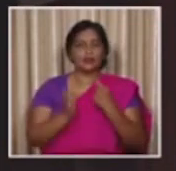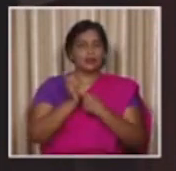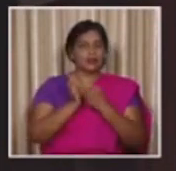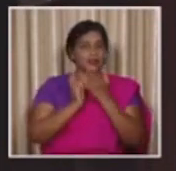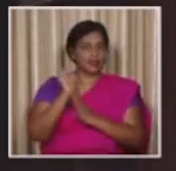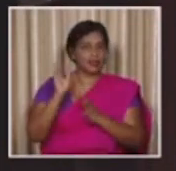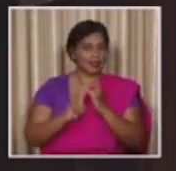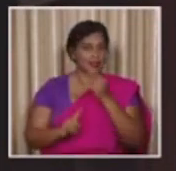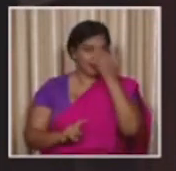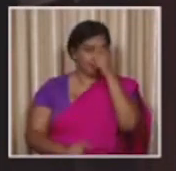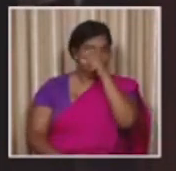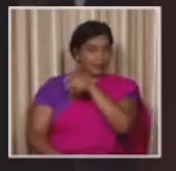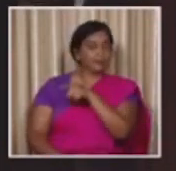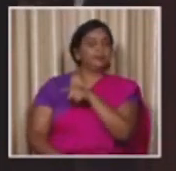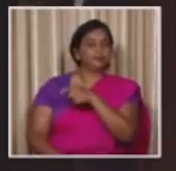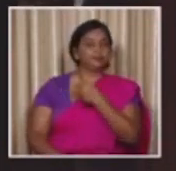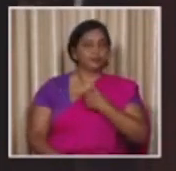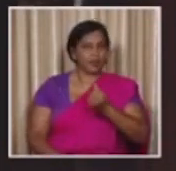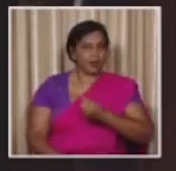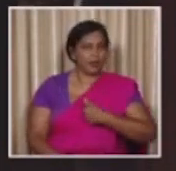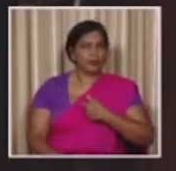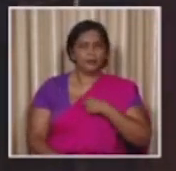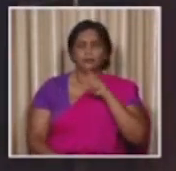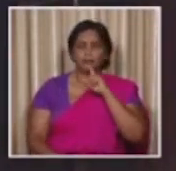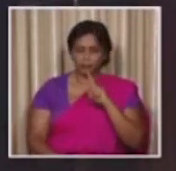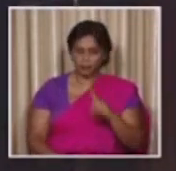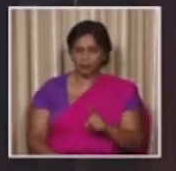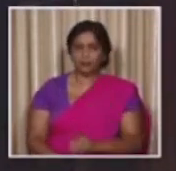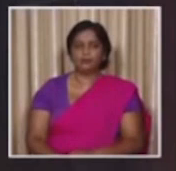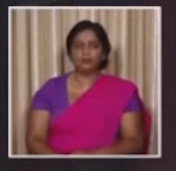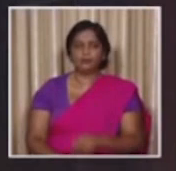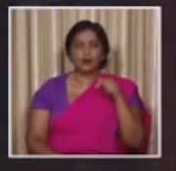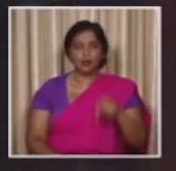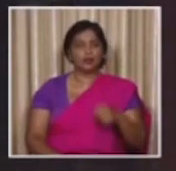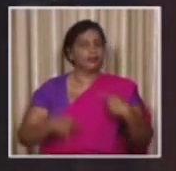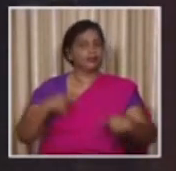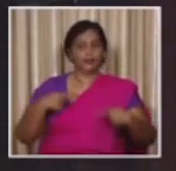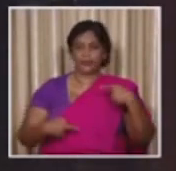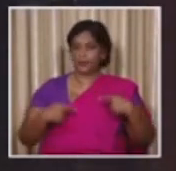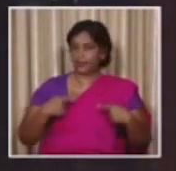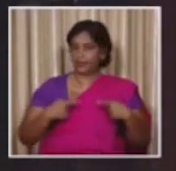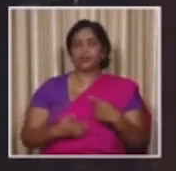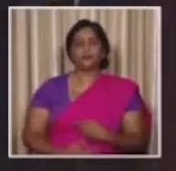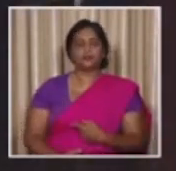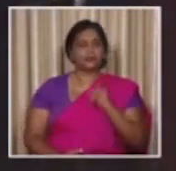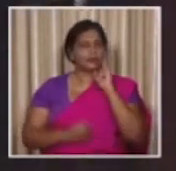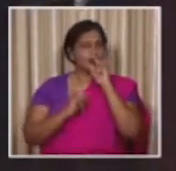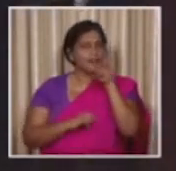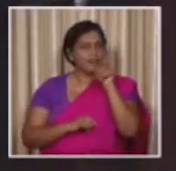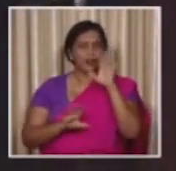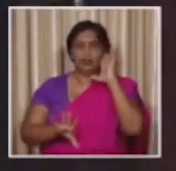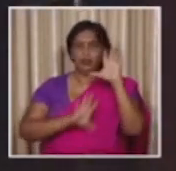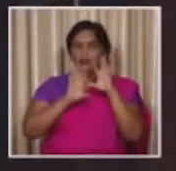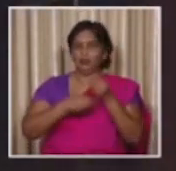රාසමණික්කම් මන්ත්‍රීතුමා විසින් මගේ නම සඳහන් කළා මේ අද විවාදයේදී වැරදි තොරතුරු ටිකක්